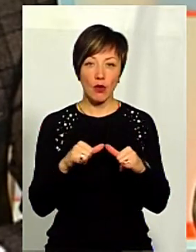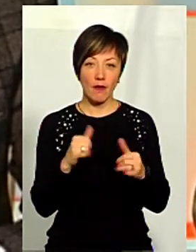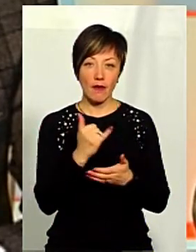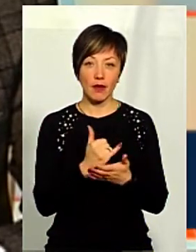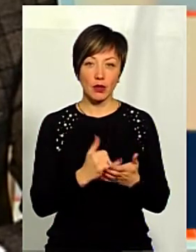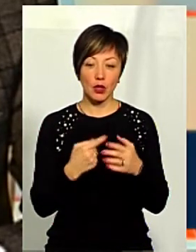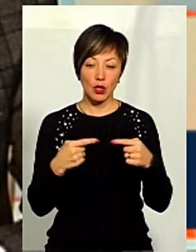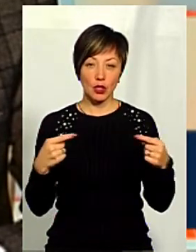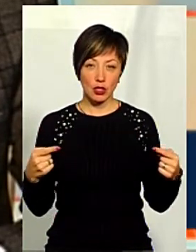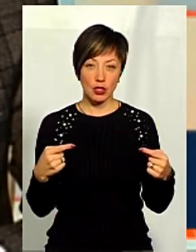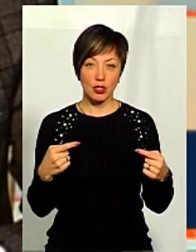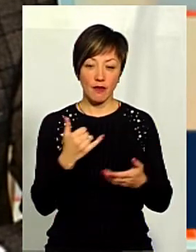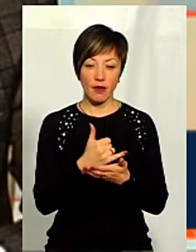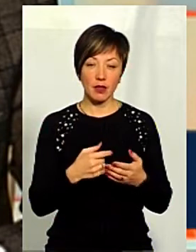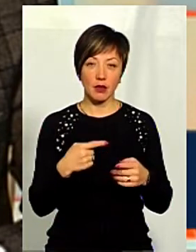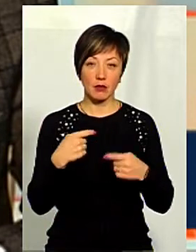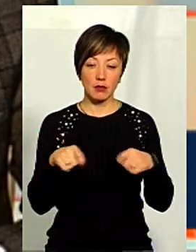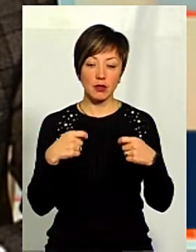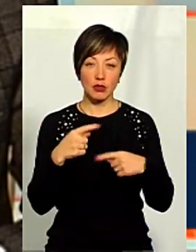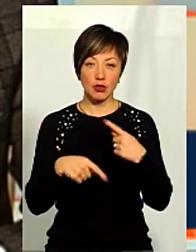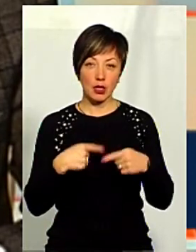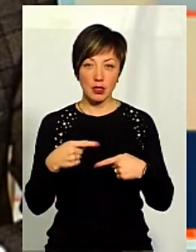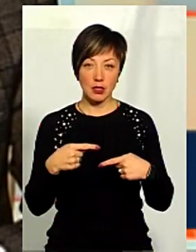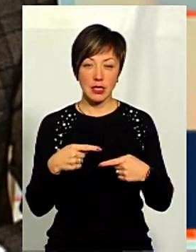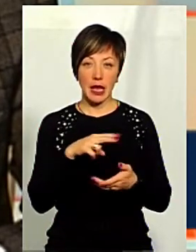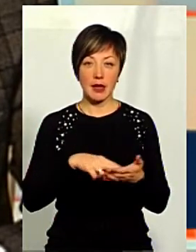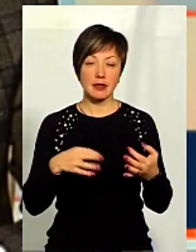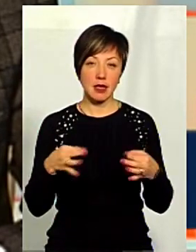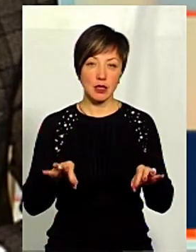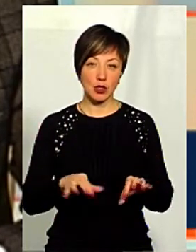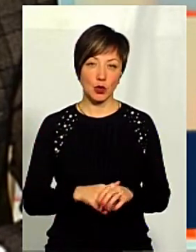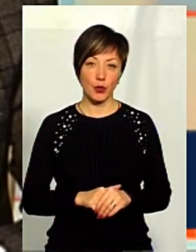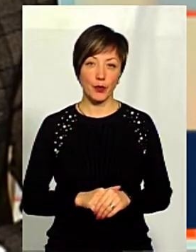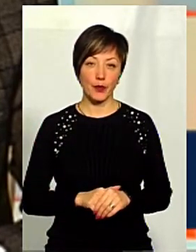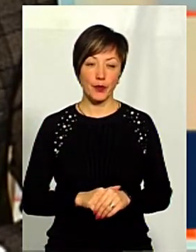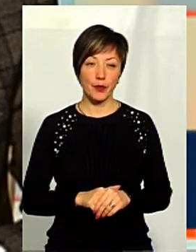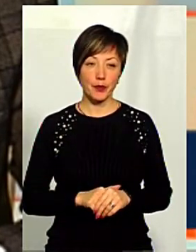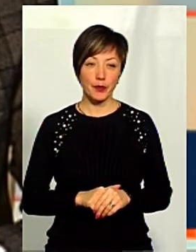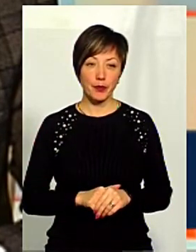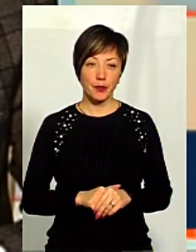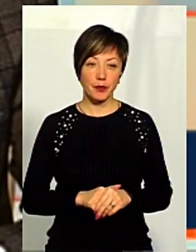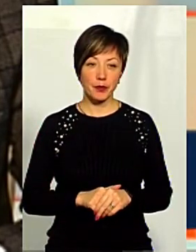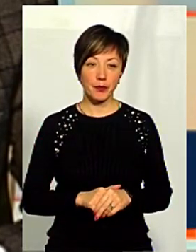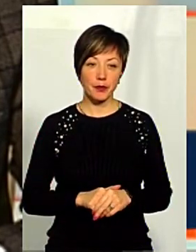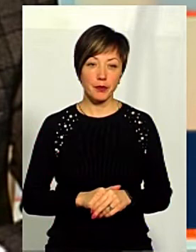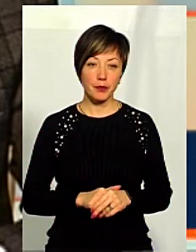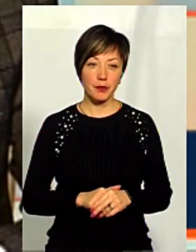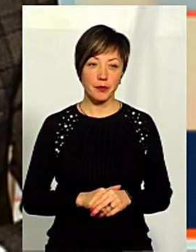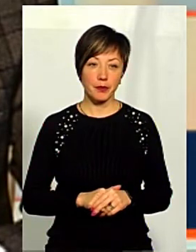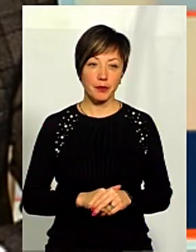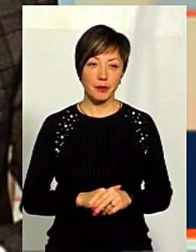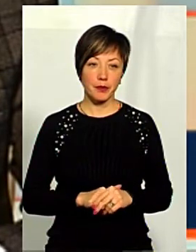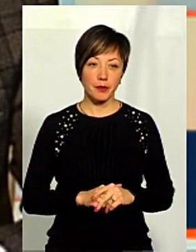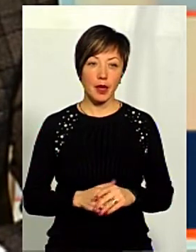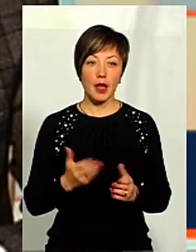вина, які реалізовуються через право, через ліцензію. через право підприємця продавати їх в